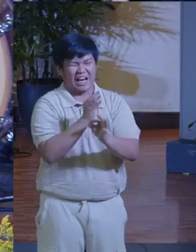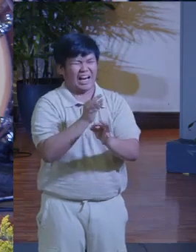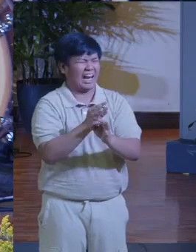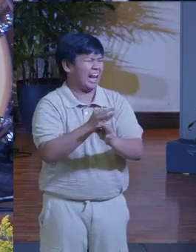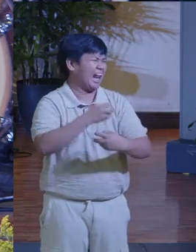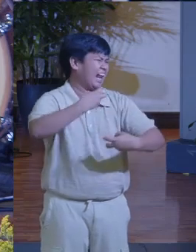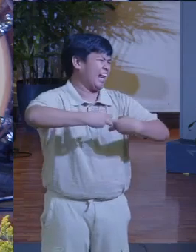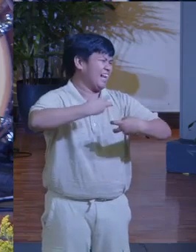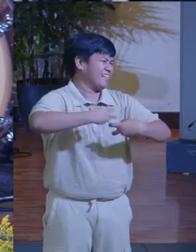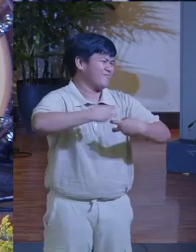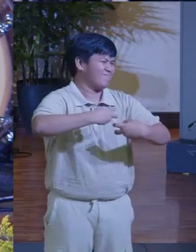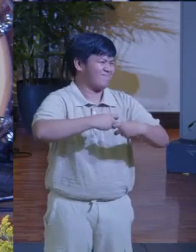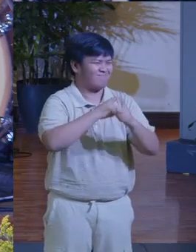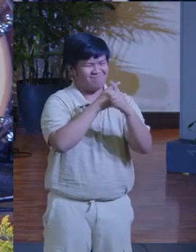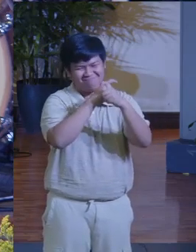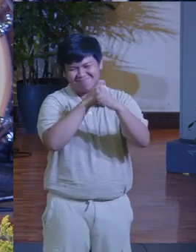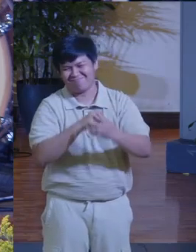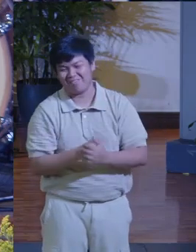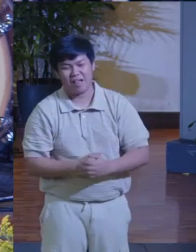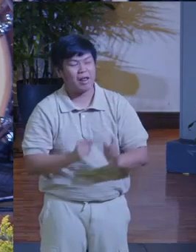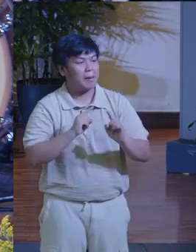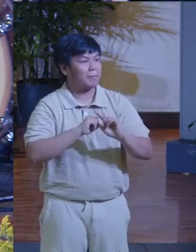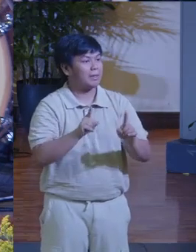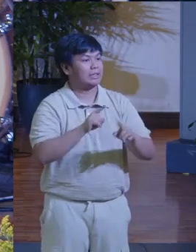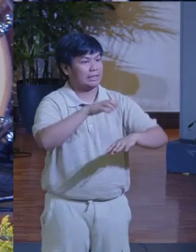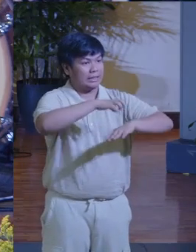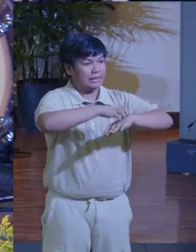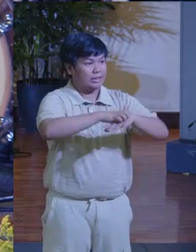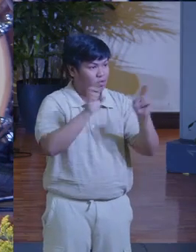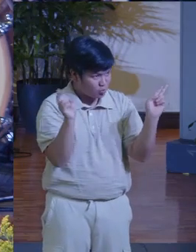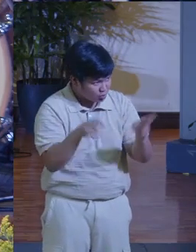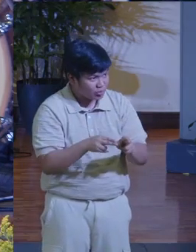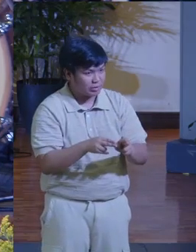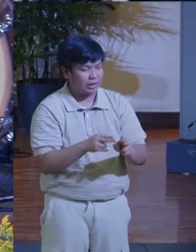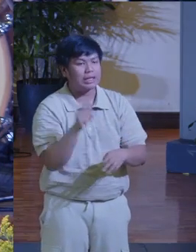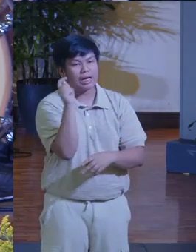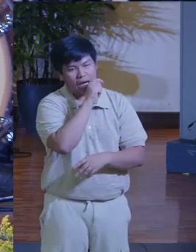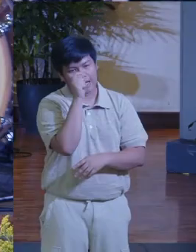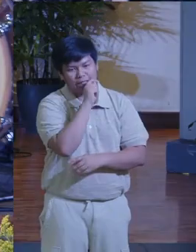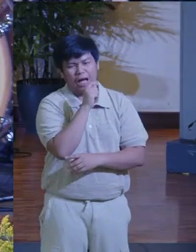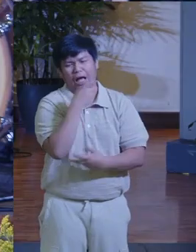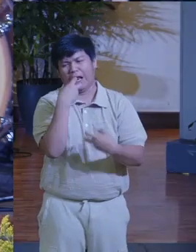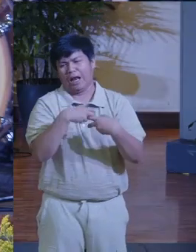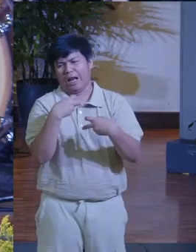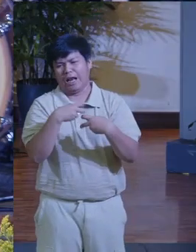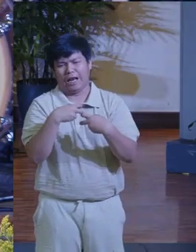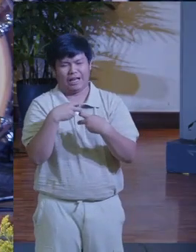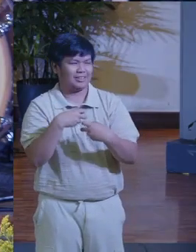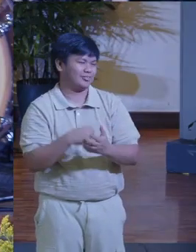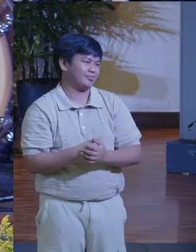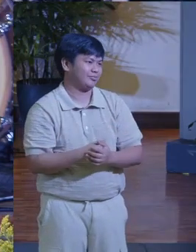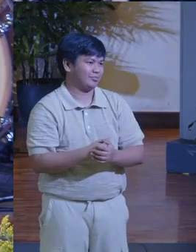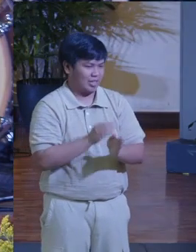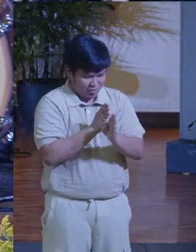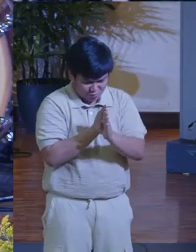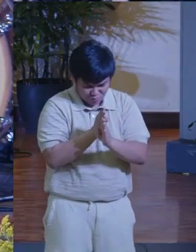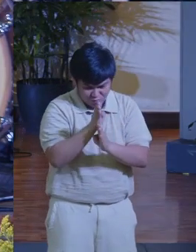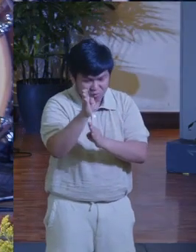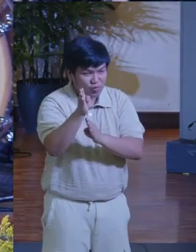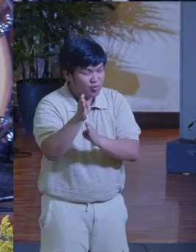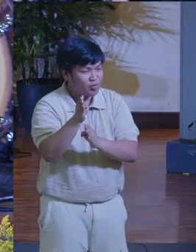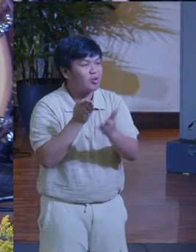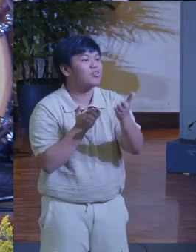po ang title sa Ingles, ngunit pag tinagalog po natin, ang pagiging matuwid sa